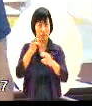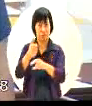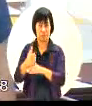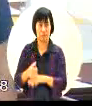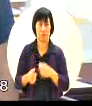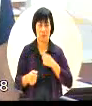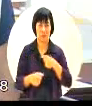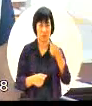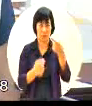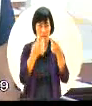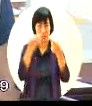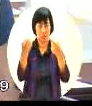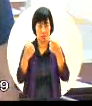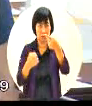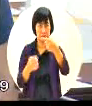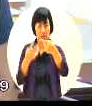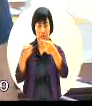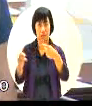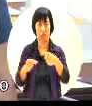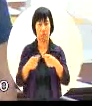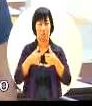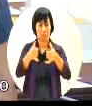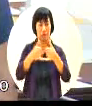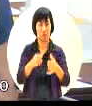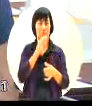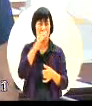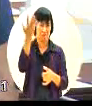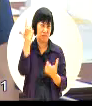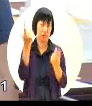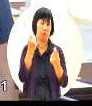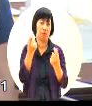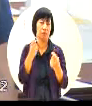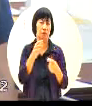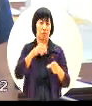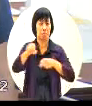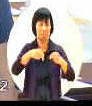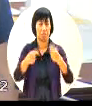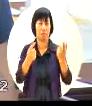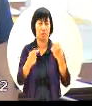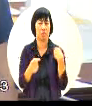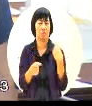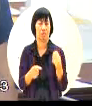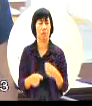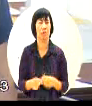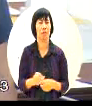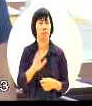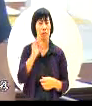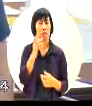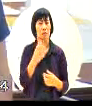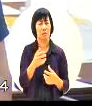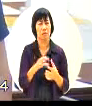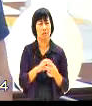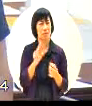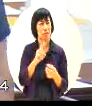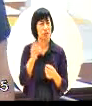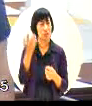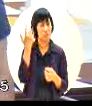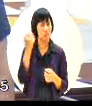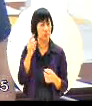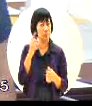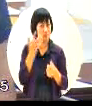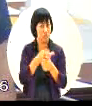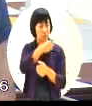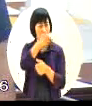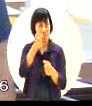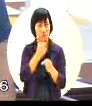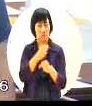道路迄附近吼，我那较早就规划做中卫区嘛，啊中卫区的时阵，即阵那是讲一号道路该先互咱开，啊咱开来中